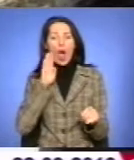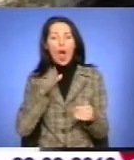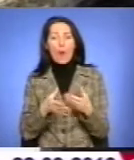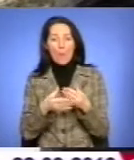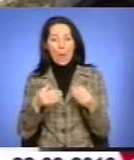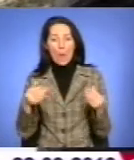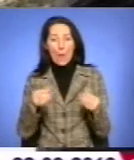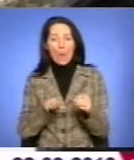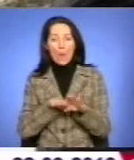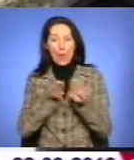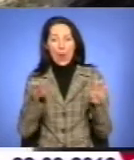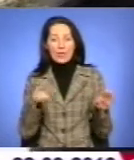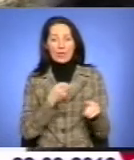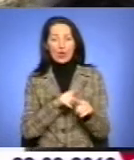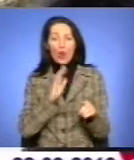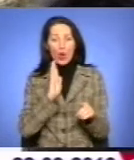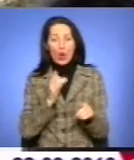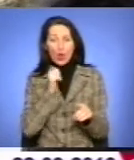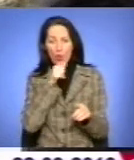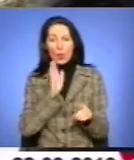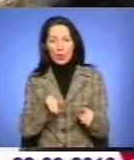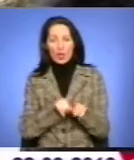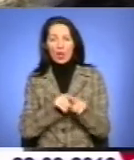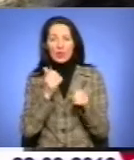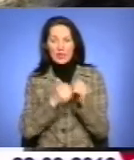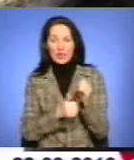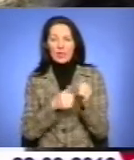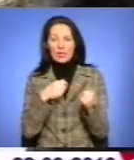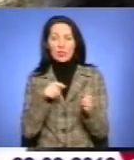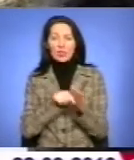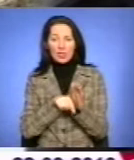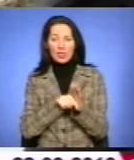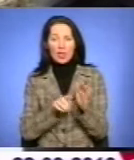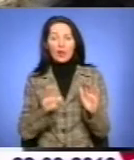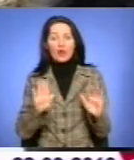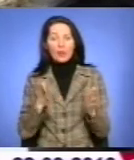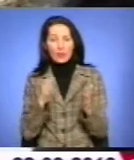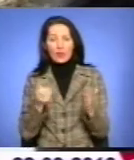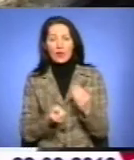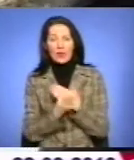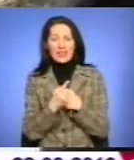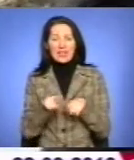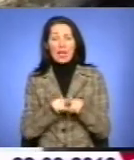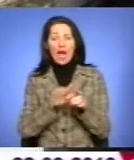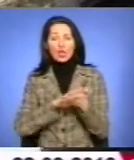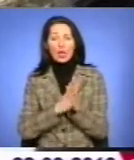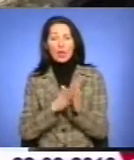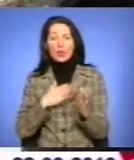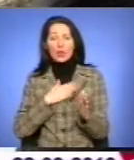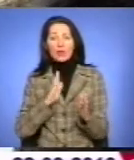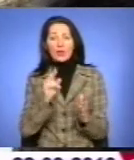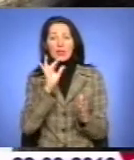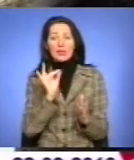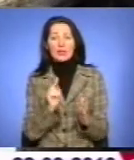по середніх багаторічних значень. Якщо б в разі виникла така ситуація, що в нас вийшов би циклон з